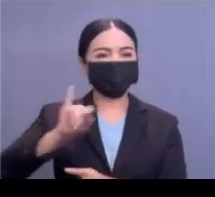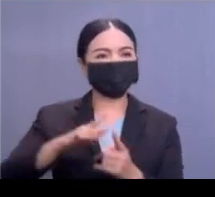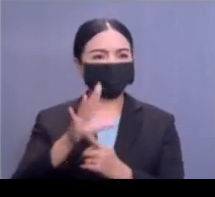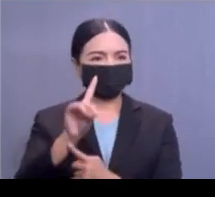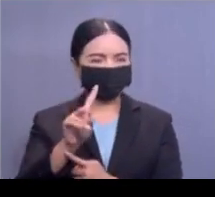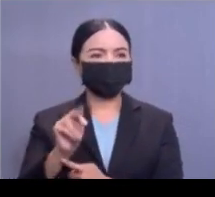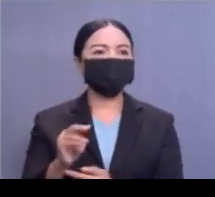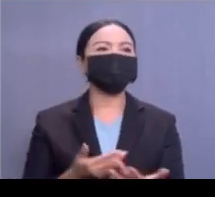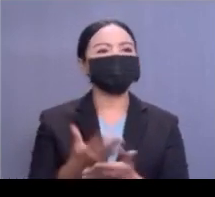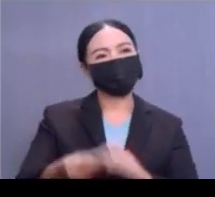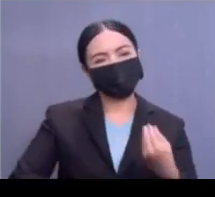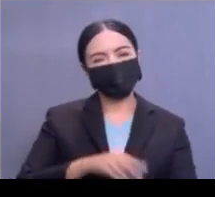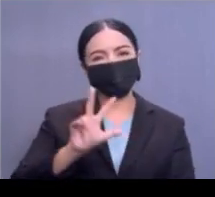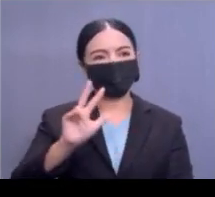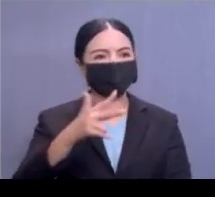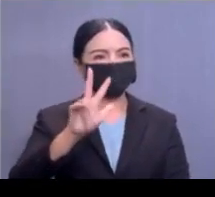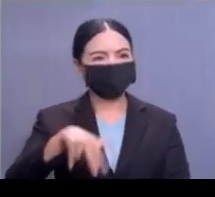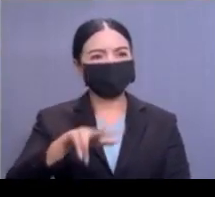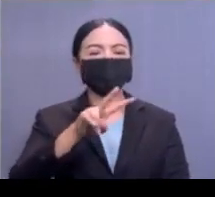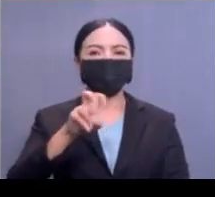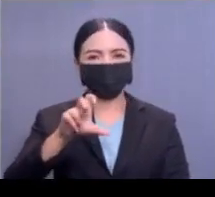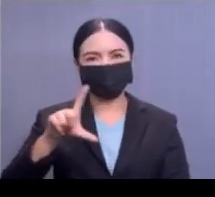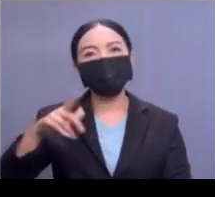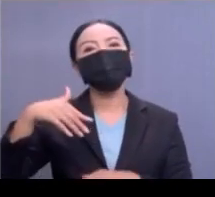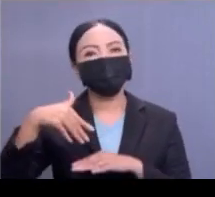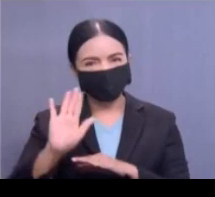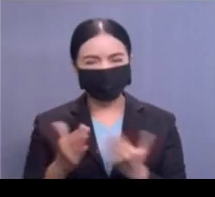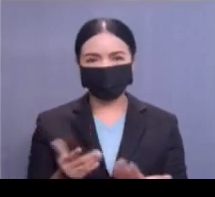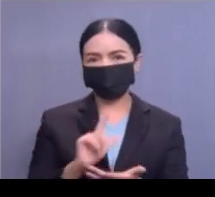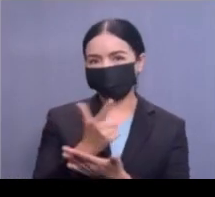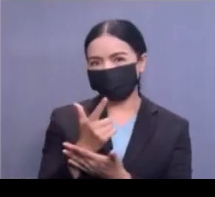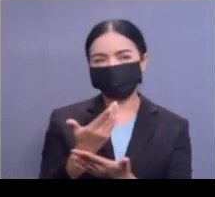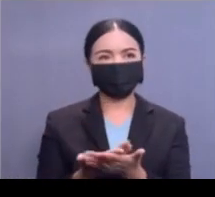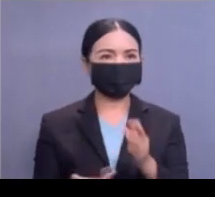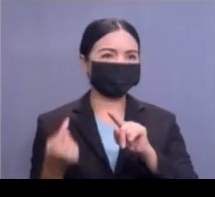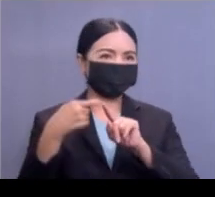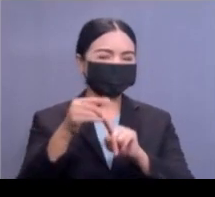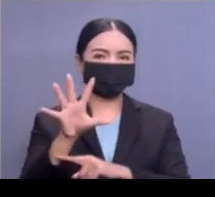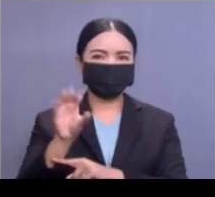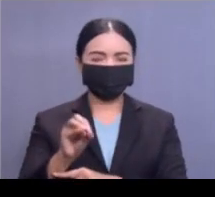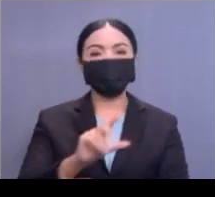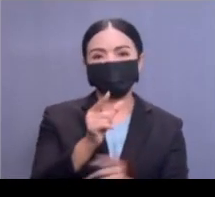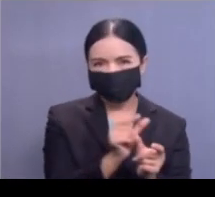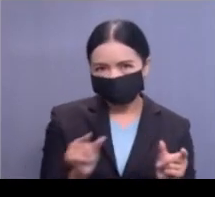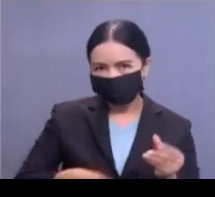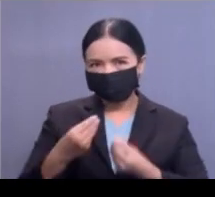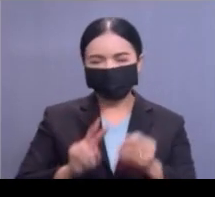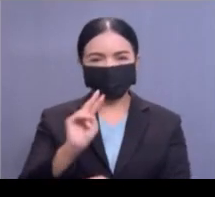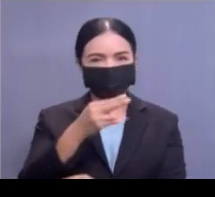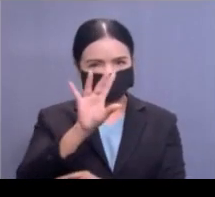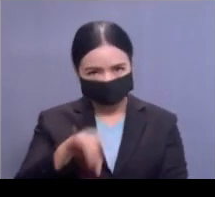พัน 200ล้านบาทนะคะส่วนราคาทองในประเทศคาถาวันนี้ปรับขึ้นมา 50บาทนะคะทองคำแท่งขายออก